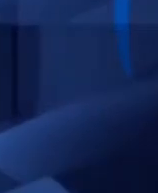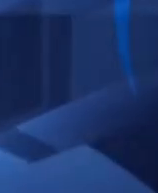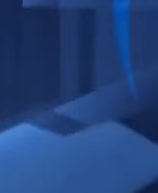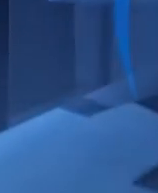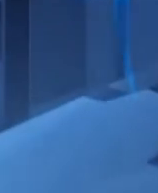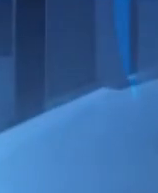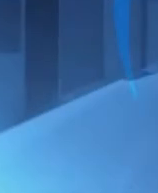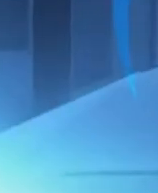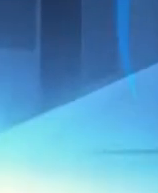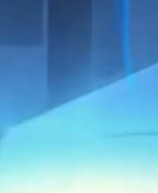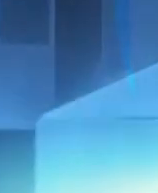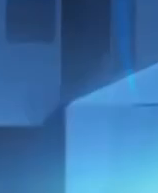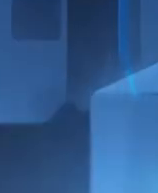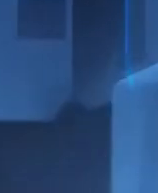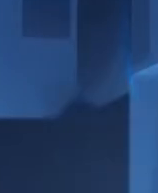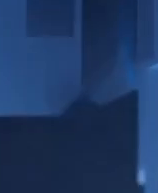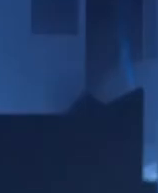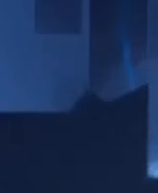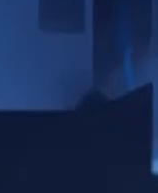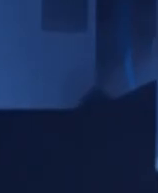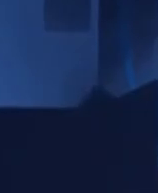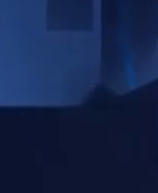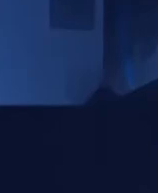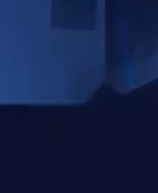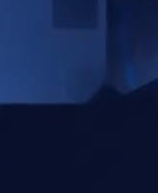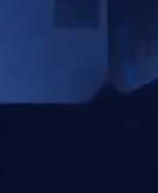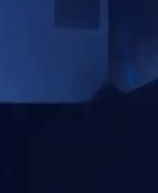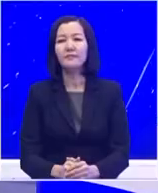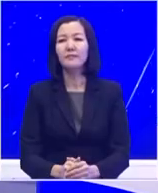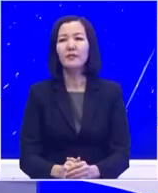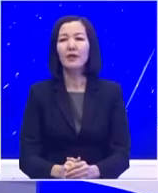Қасымжанұлы, Аманжол Жөнкешев, Жетісу арнасы.